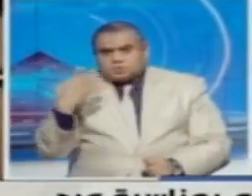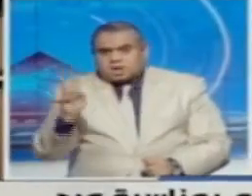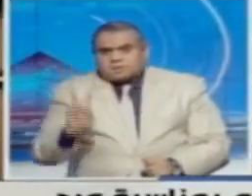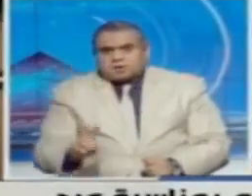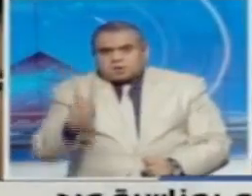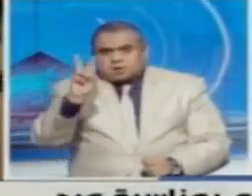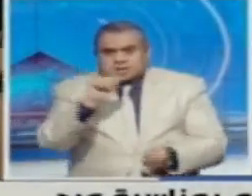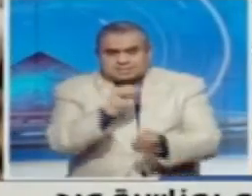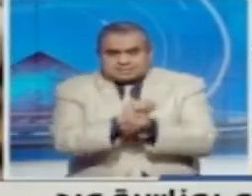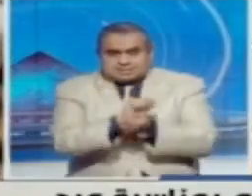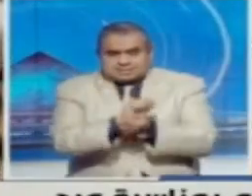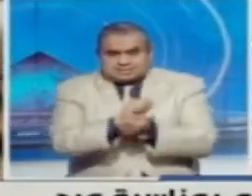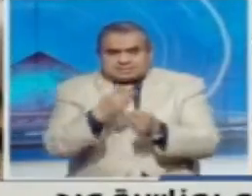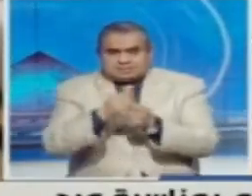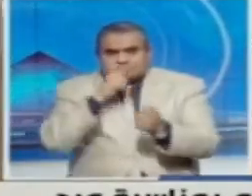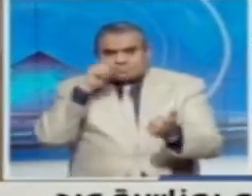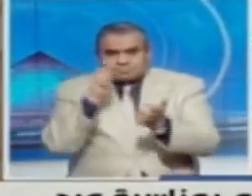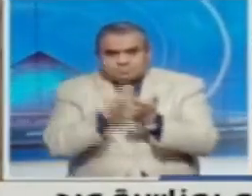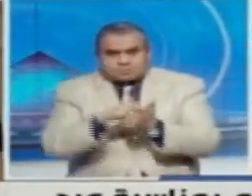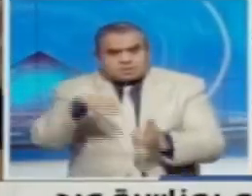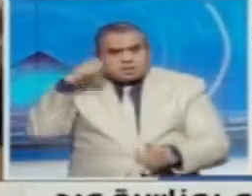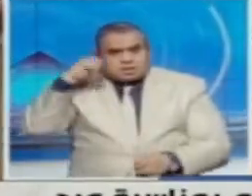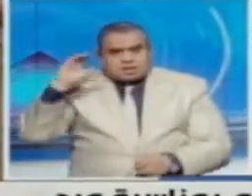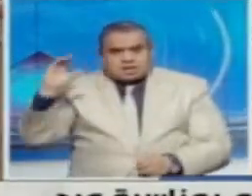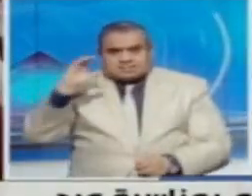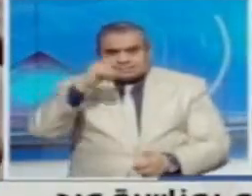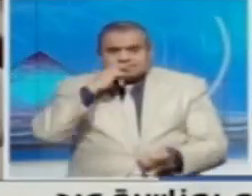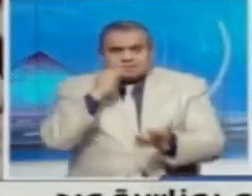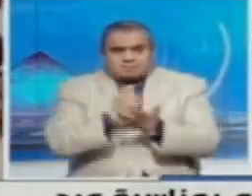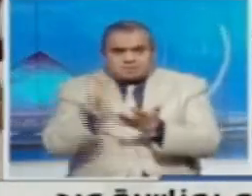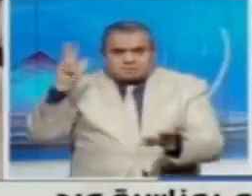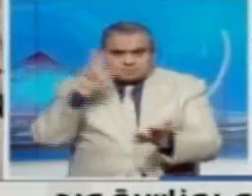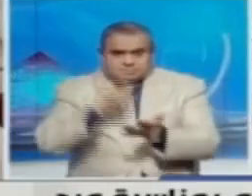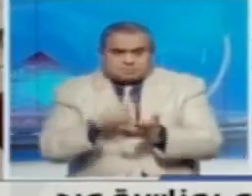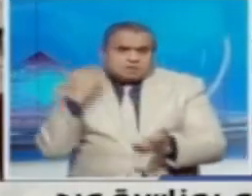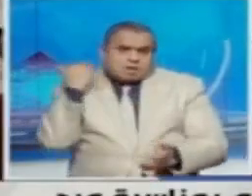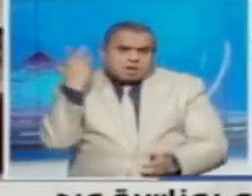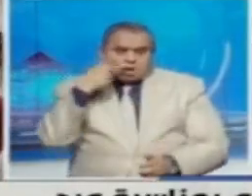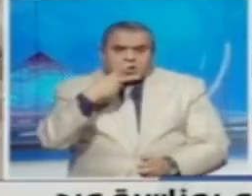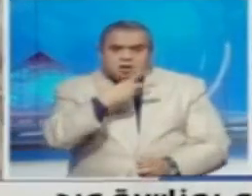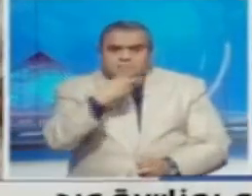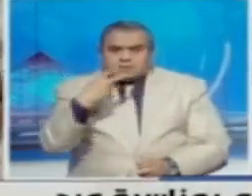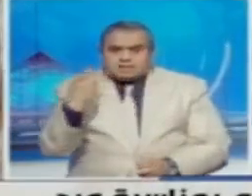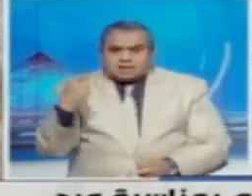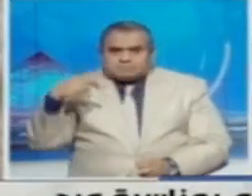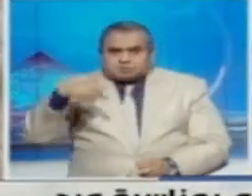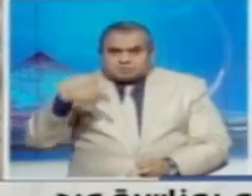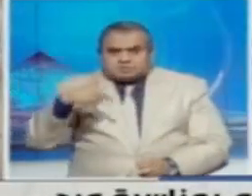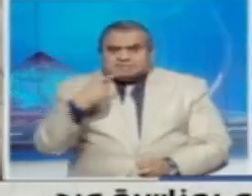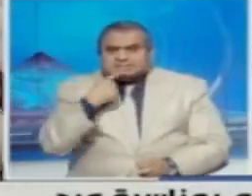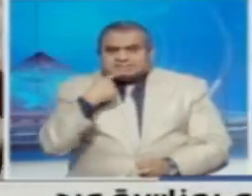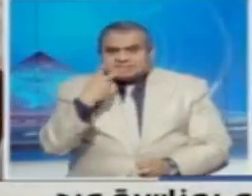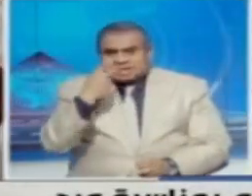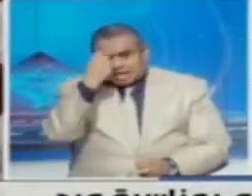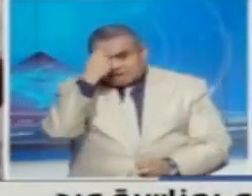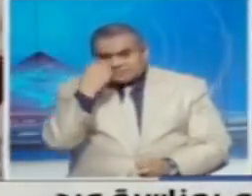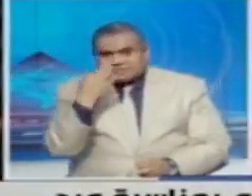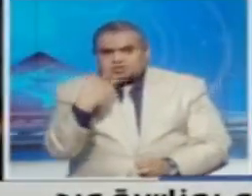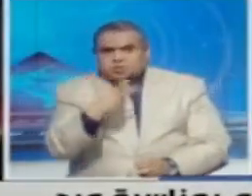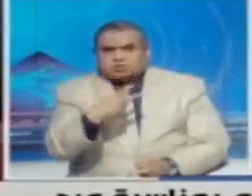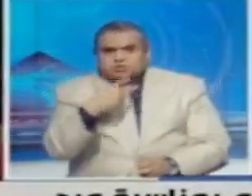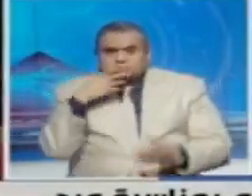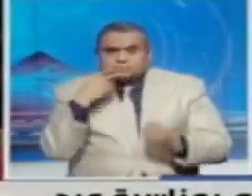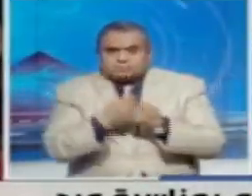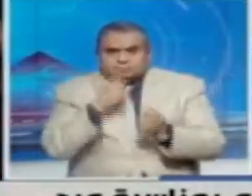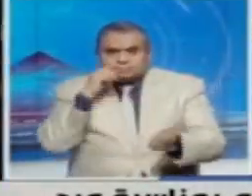2374 نزيلا تنفيذا للقرار الجمهوري رقم 265 لعام 2023